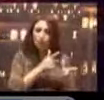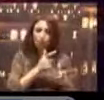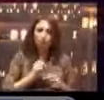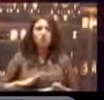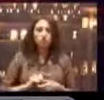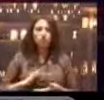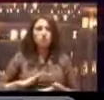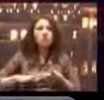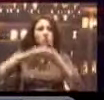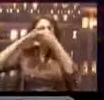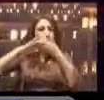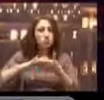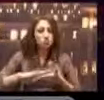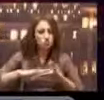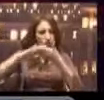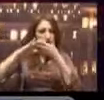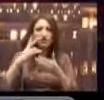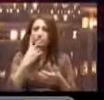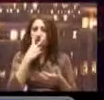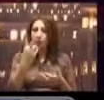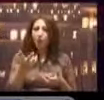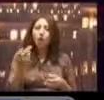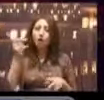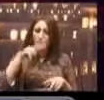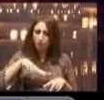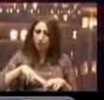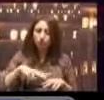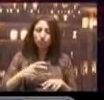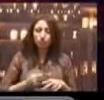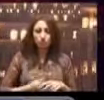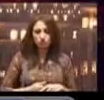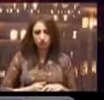لا خالد برضو كان له رؤيه اتحطت في الفيلم،